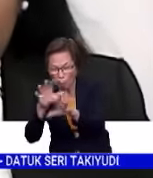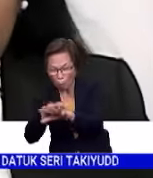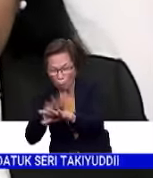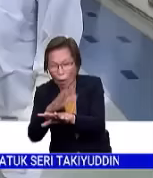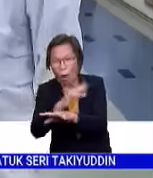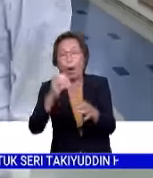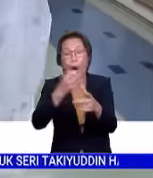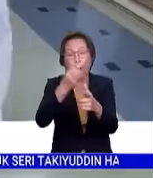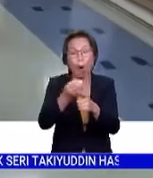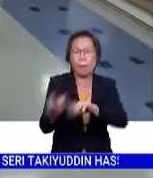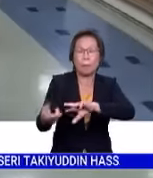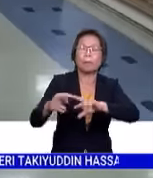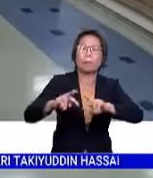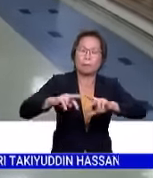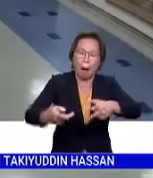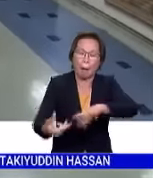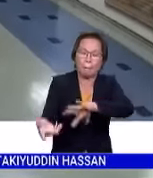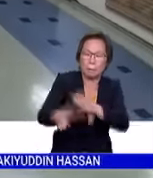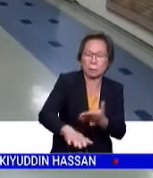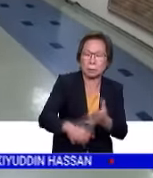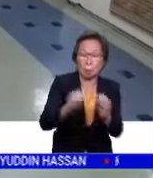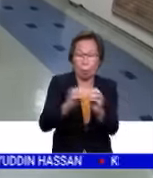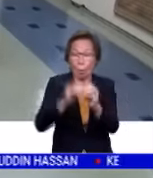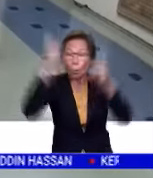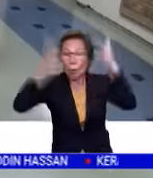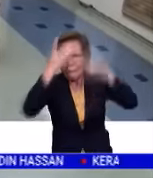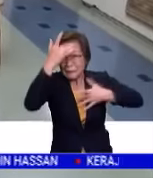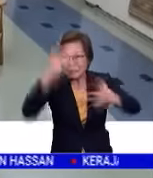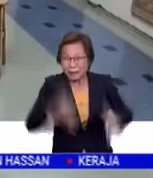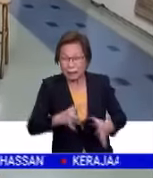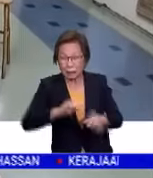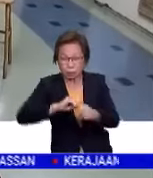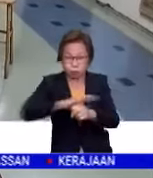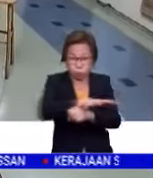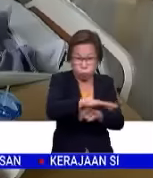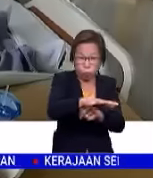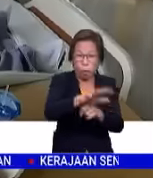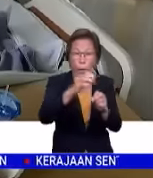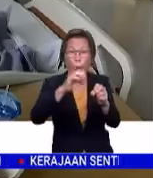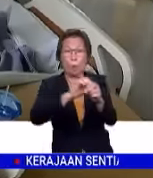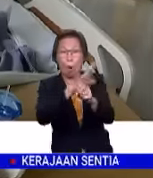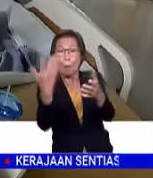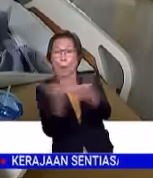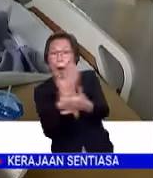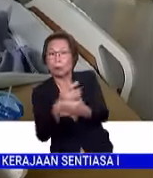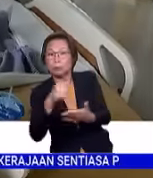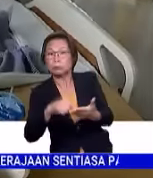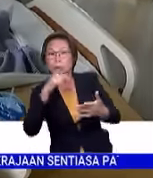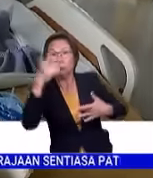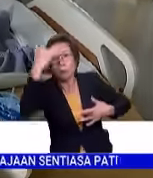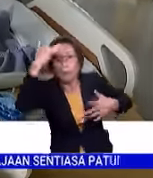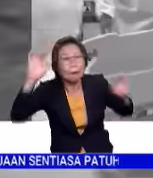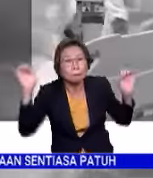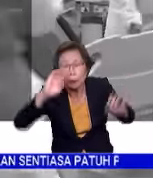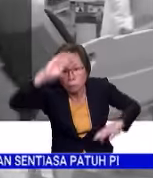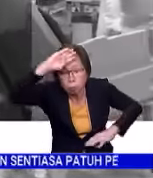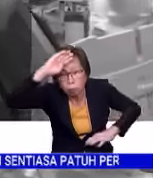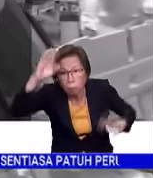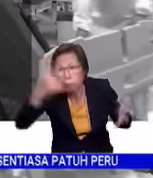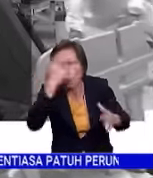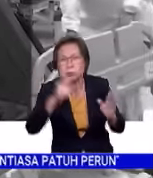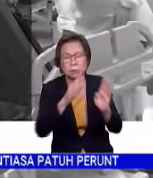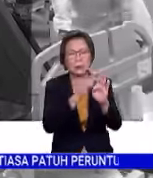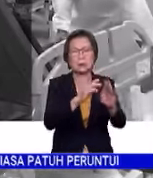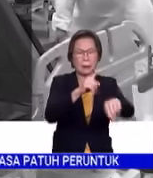menyebabkan kematian. Paling membimbangkan, pesakit yang dijangkiti varian ini tidak menunjukkan simptom disebabkan